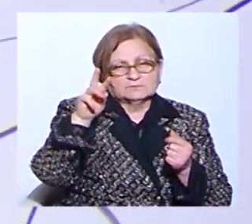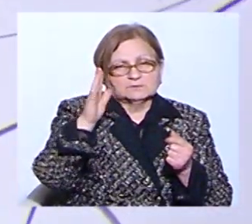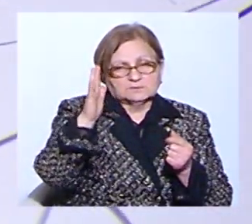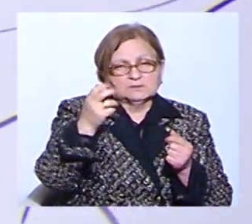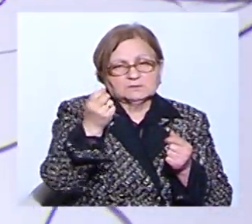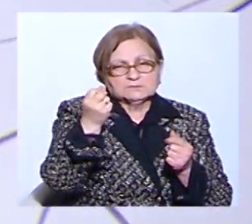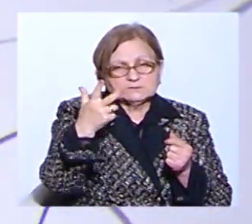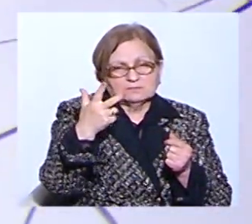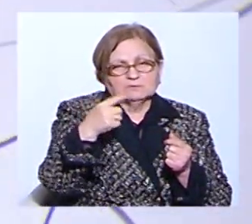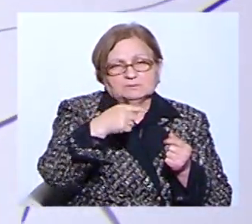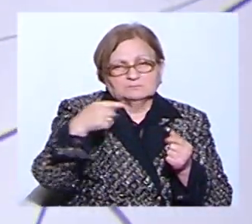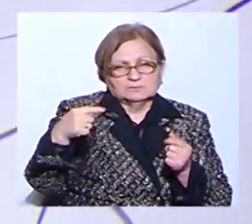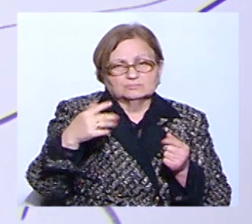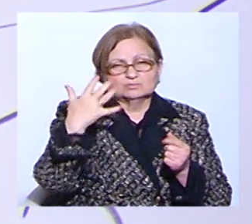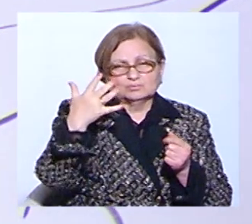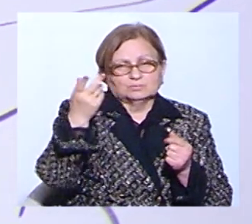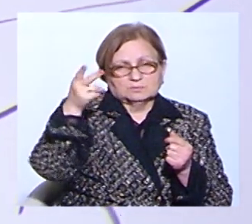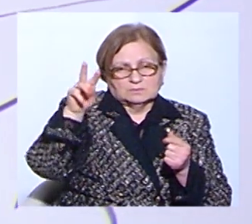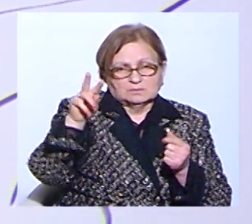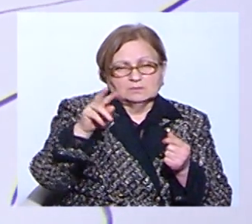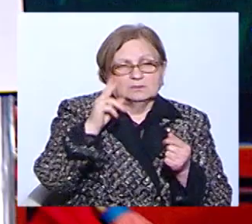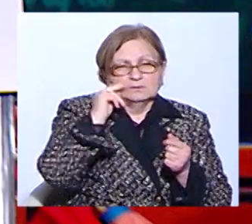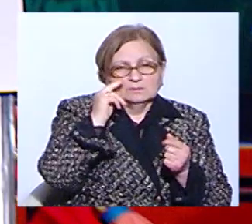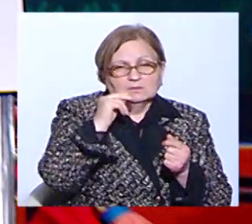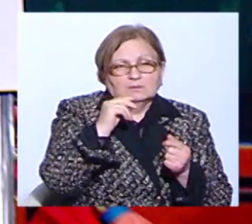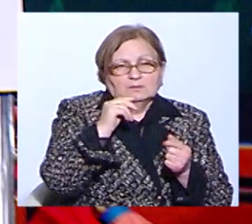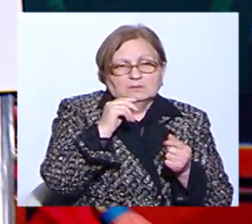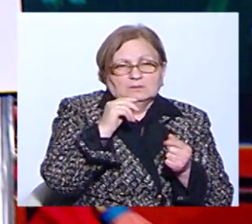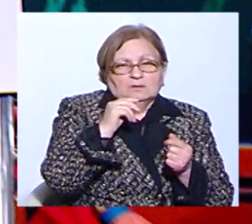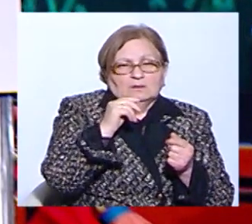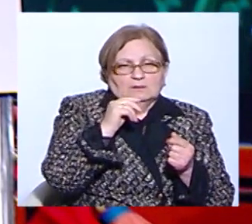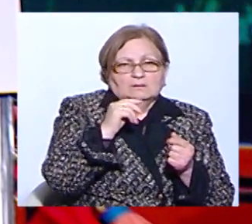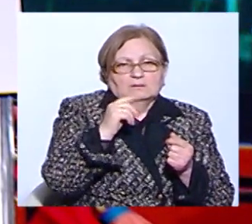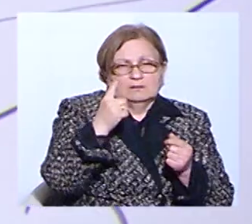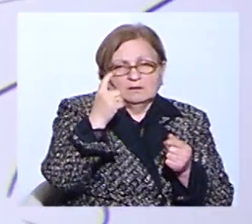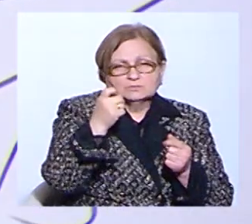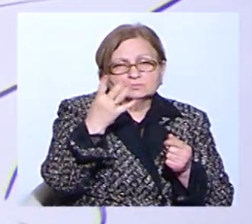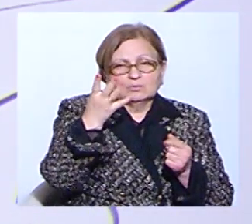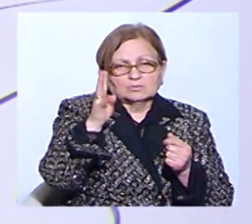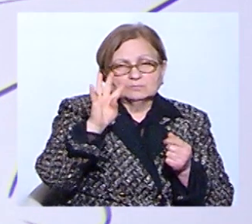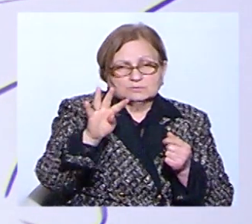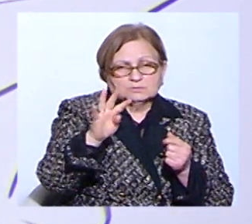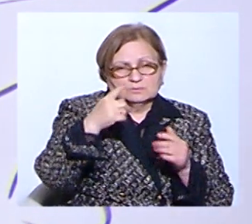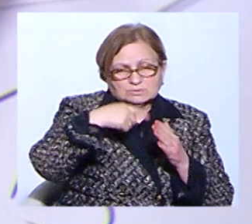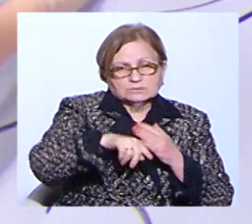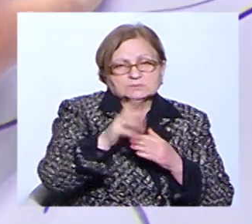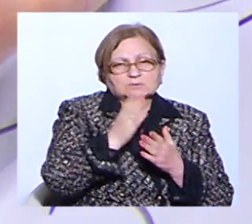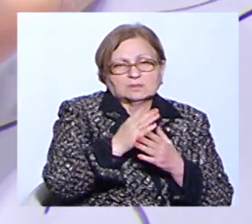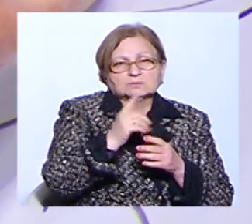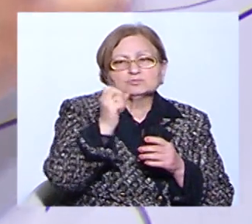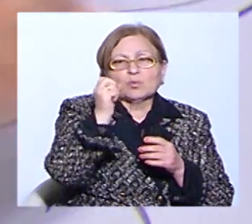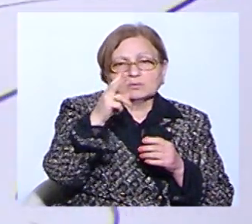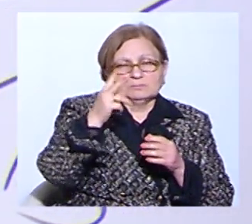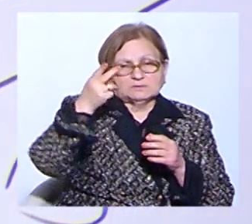13-ის კვადრატი მინუს 5-ის კვადრატი, რიცხვები შესაბამისად ესე შევარჩიე, რომ გამოვიდეს 154, რაც არის 12-ის კვადრატი, შესაბამისად b